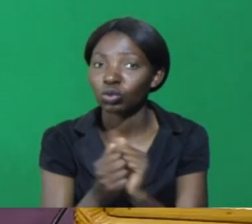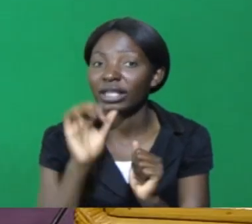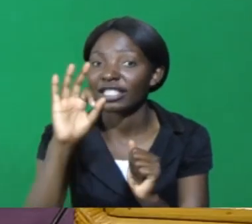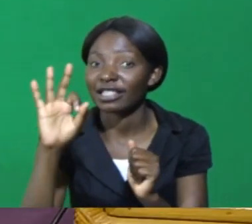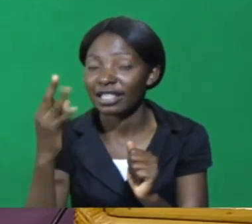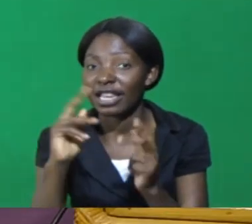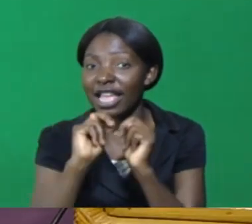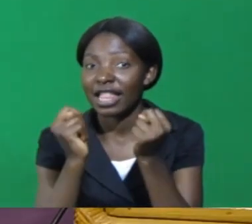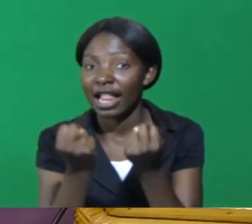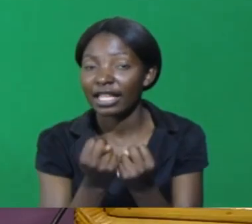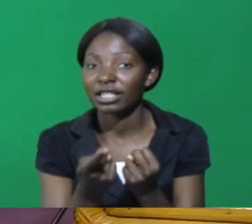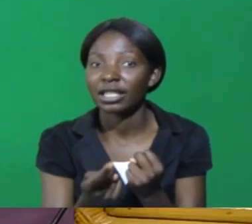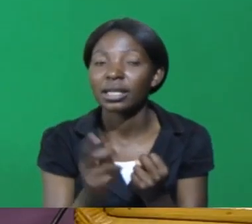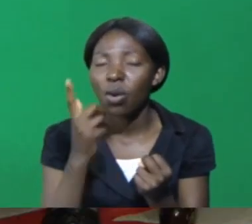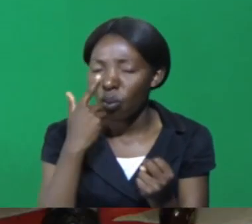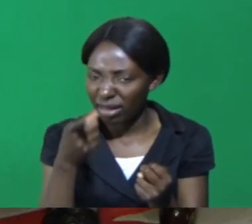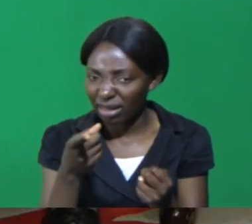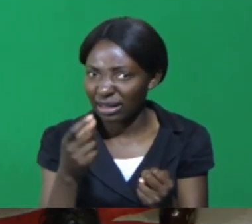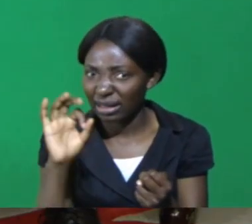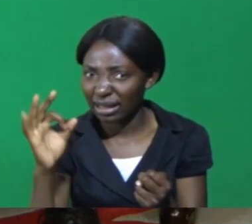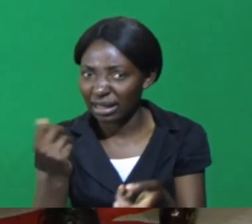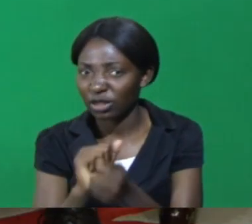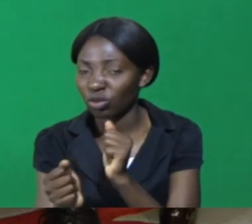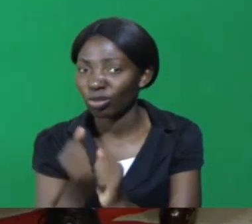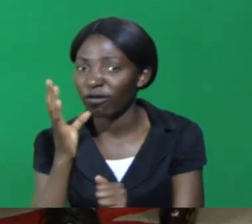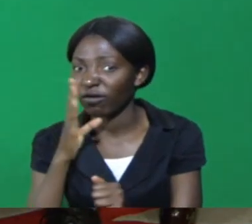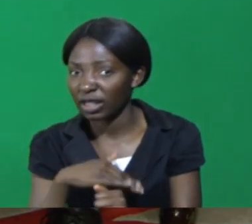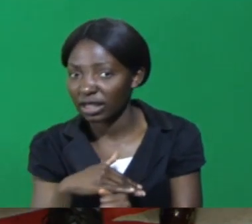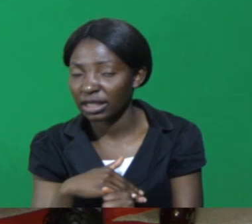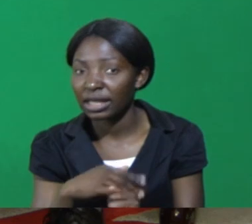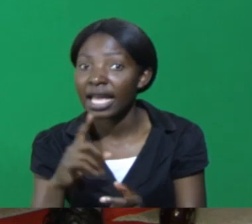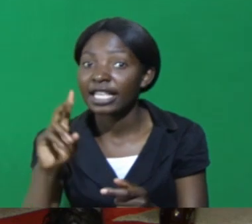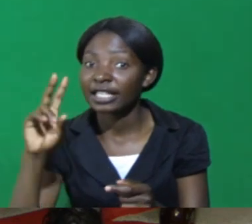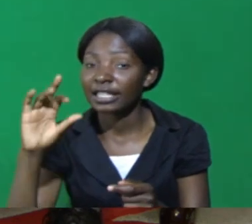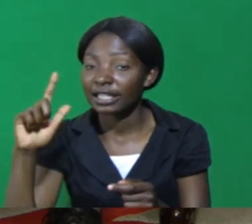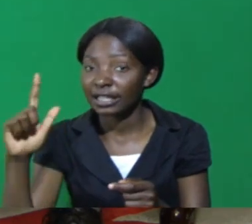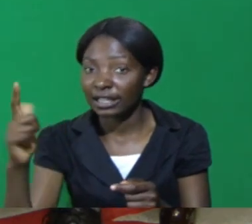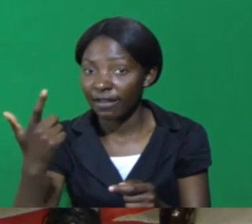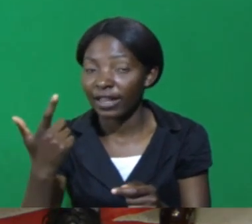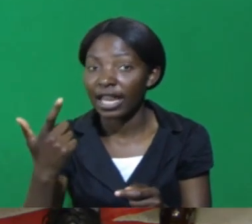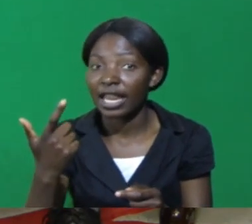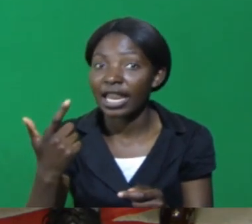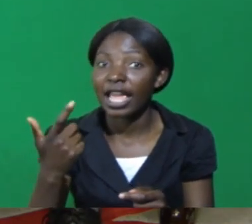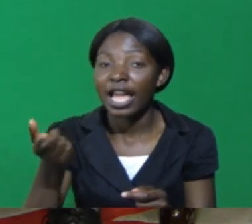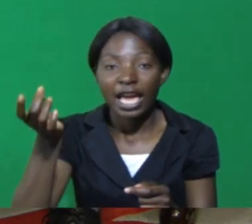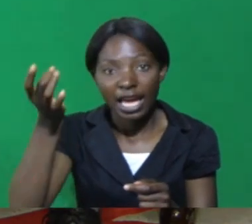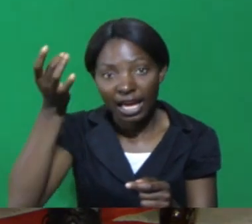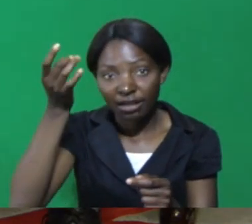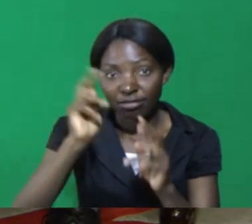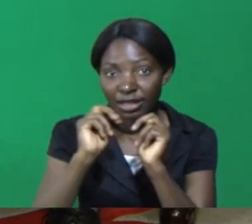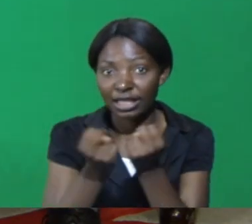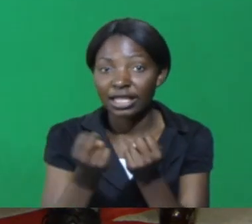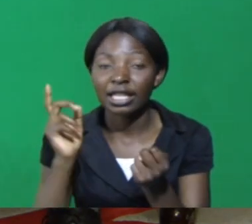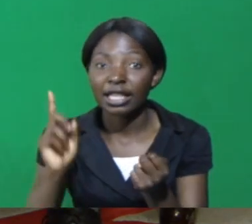muhistory. Vaparara ava 7 vakasara ndo Europe iri konhasi